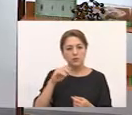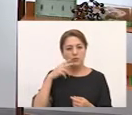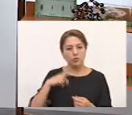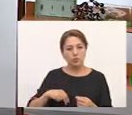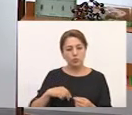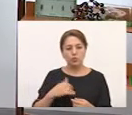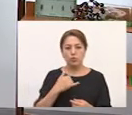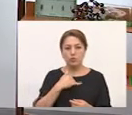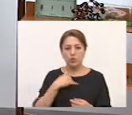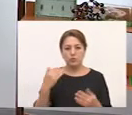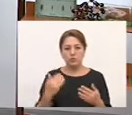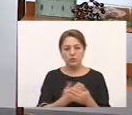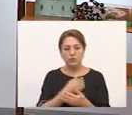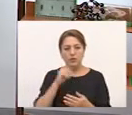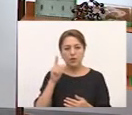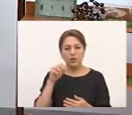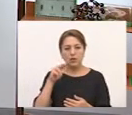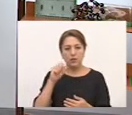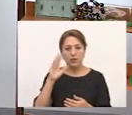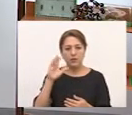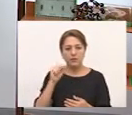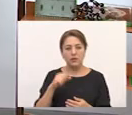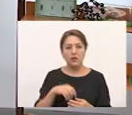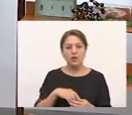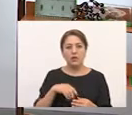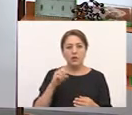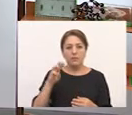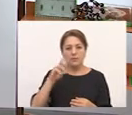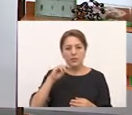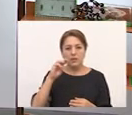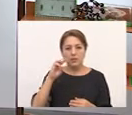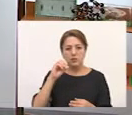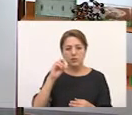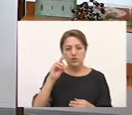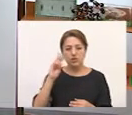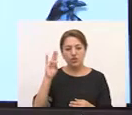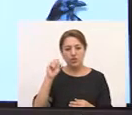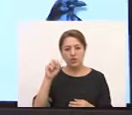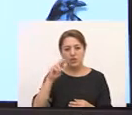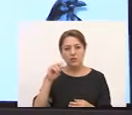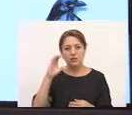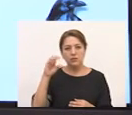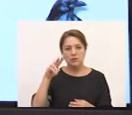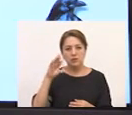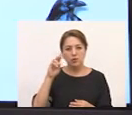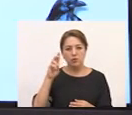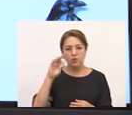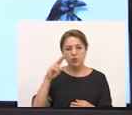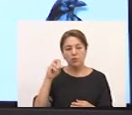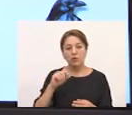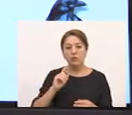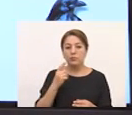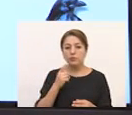У нас новая глава. Глава «Мятежная слобода». Что-то странное происходит. Почему